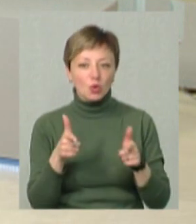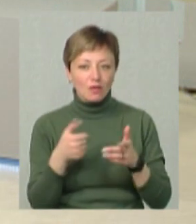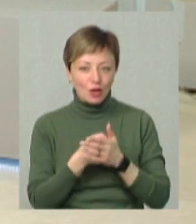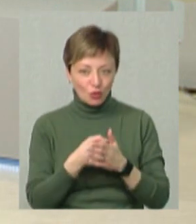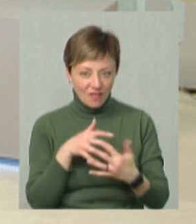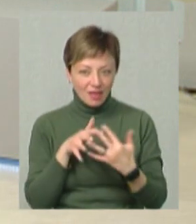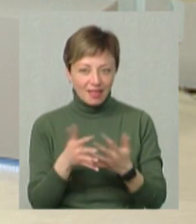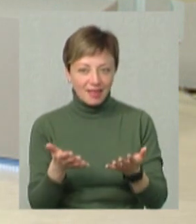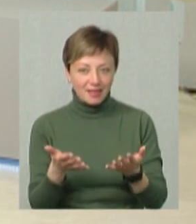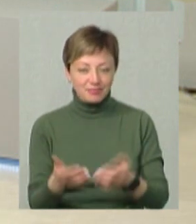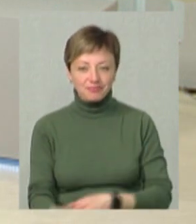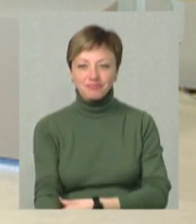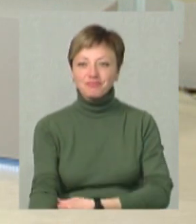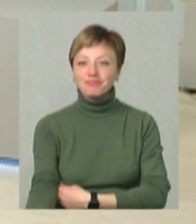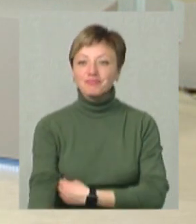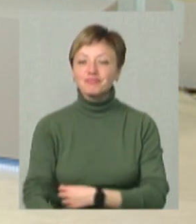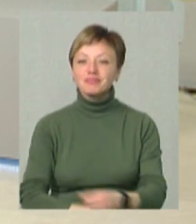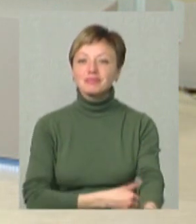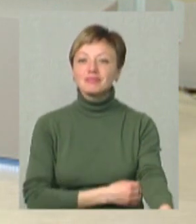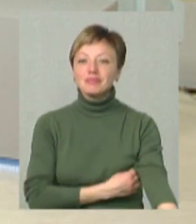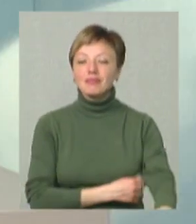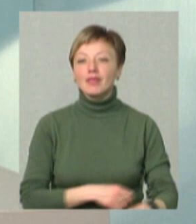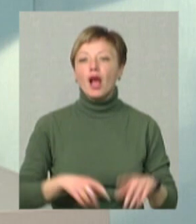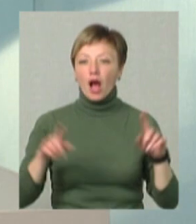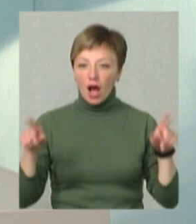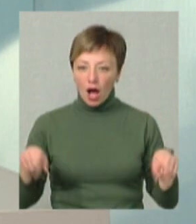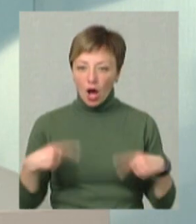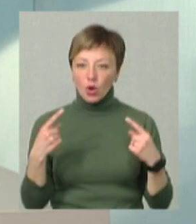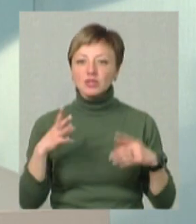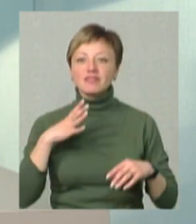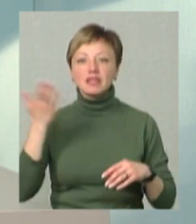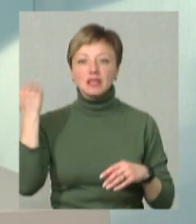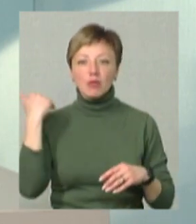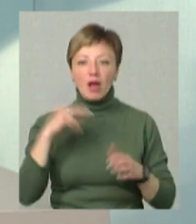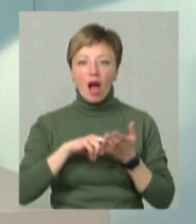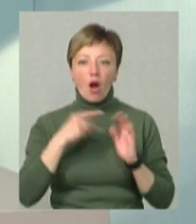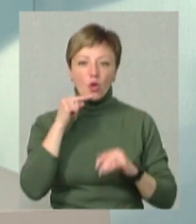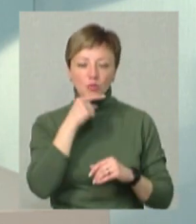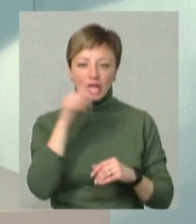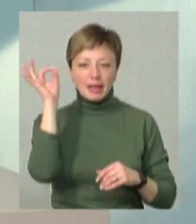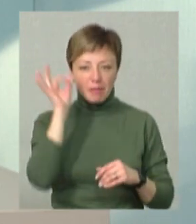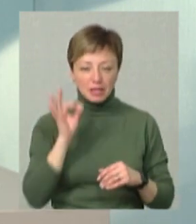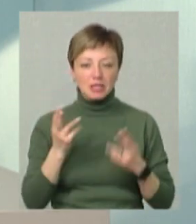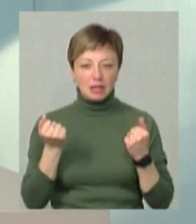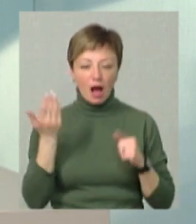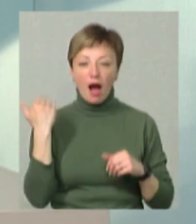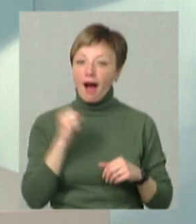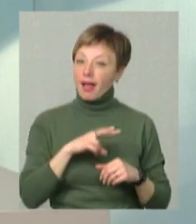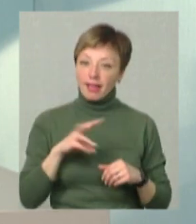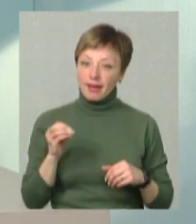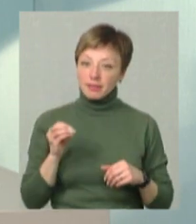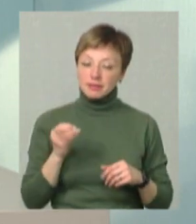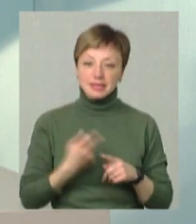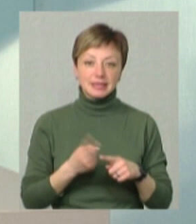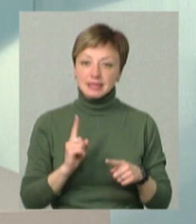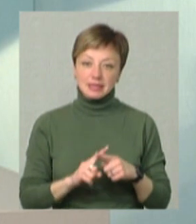війни? Розквітла в економічному плані Німеччина, звісно. Але